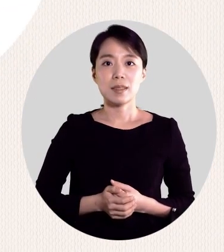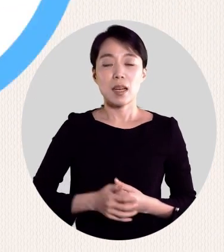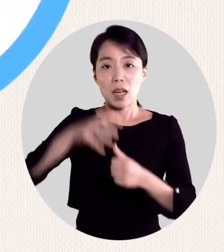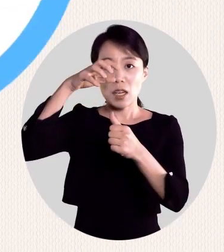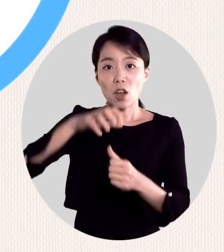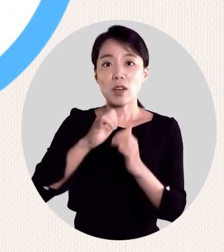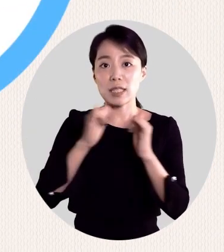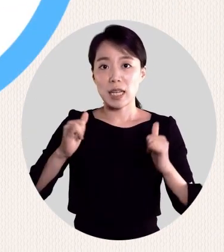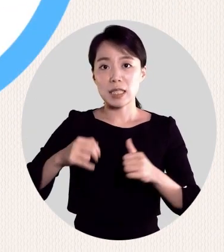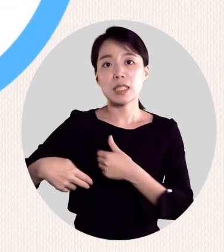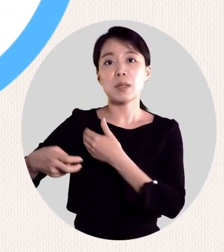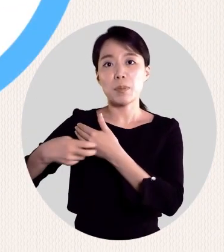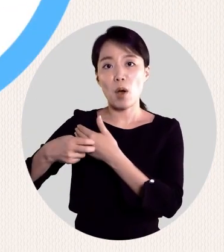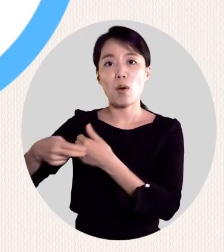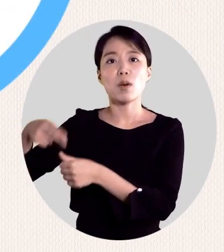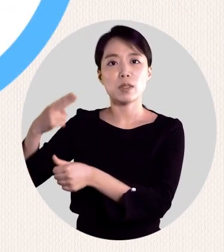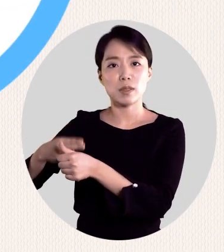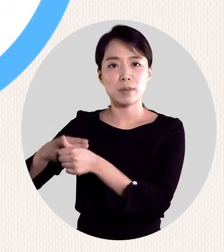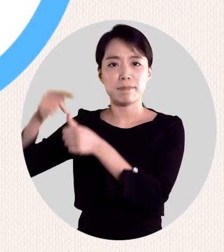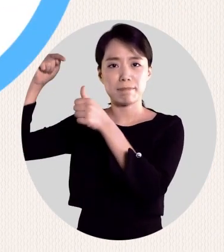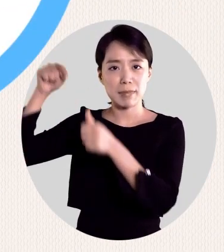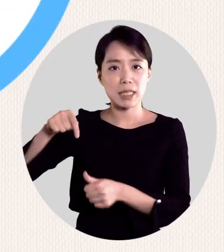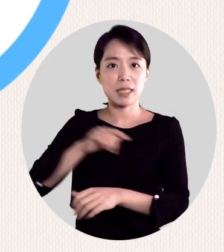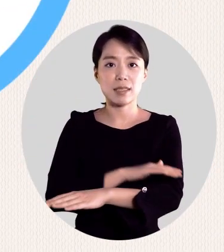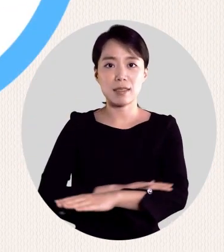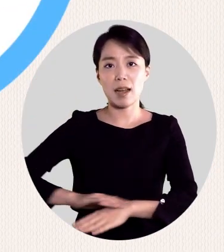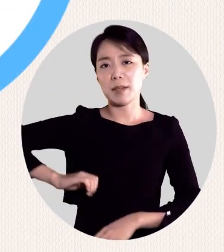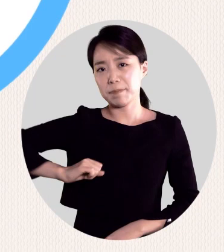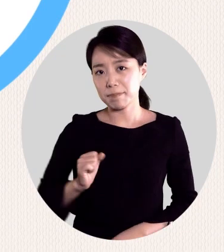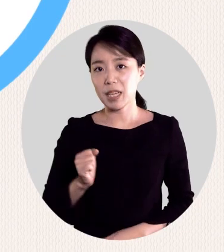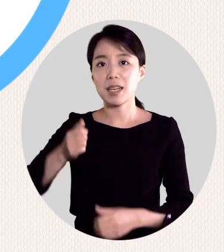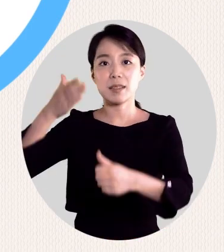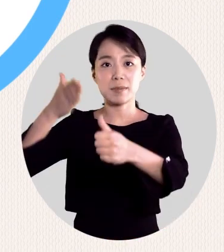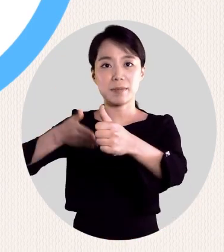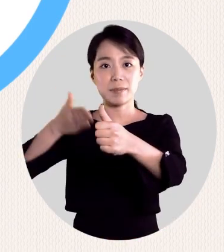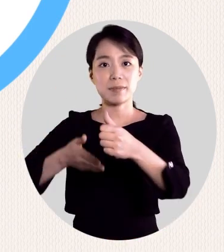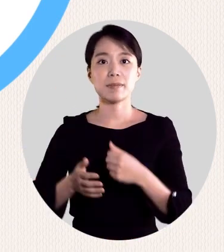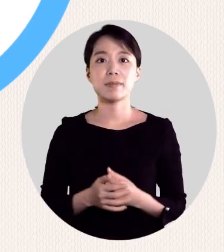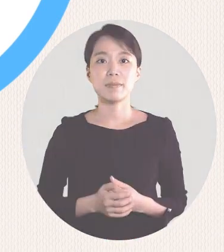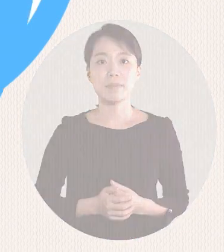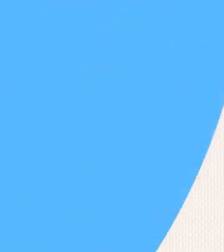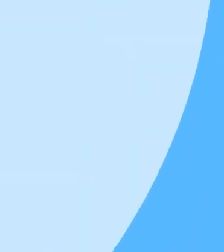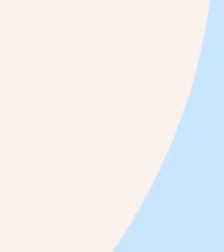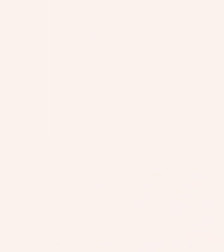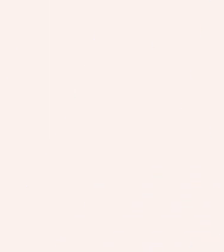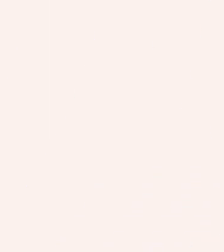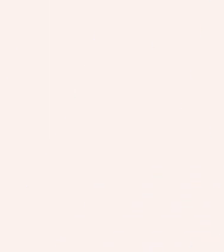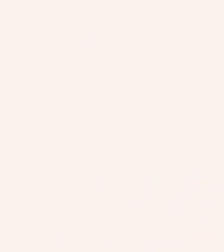격리자는 의료인, 방역당국의 지시를 철저히 따라주세요.